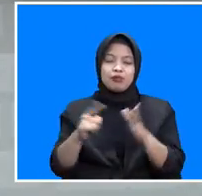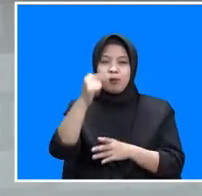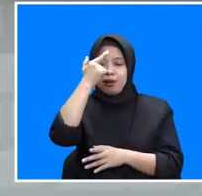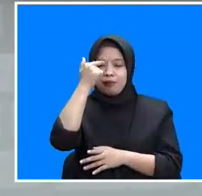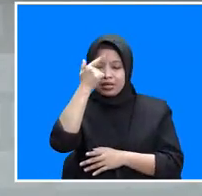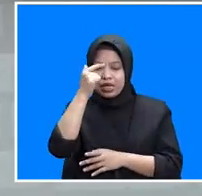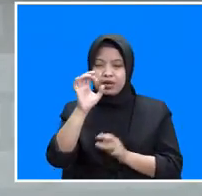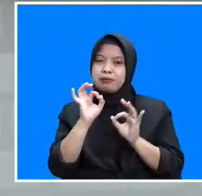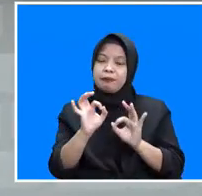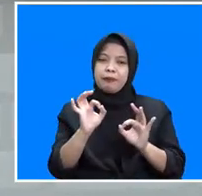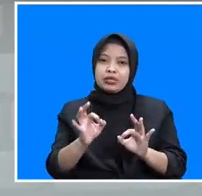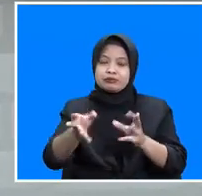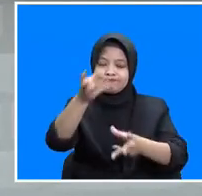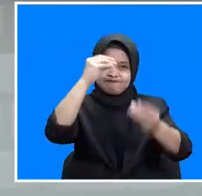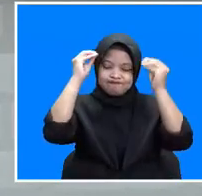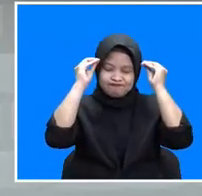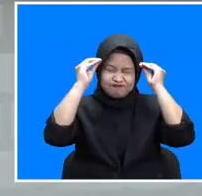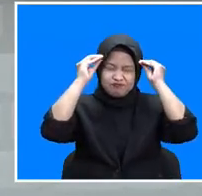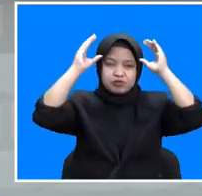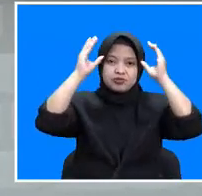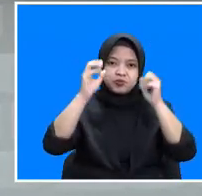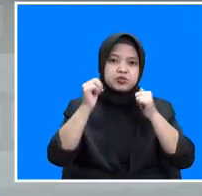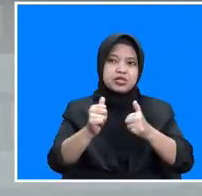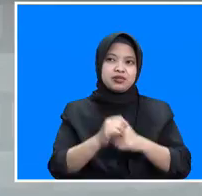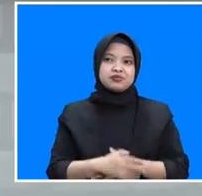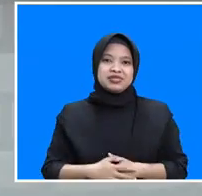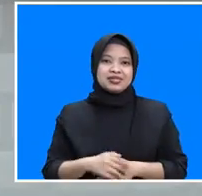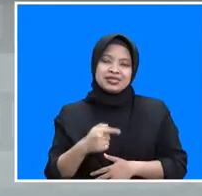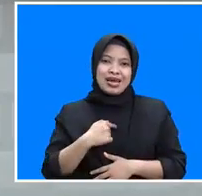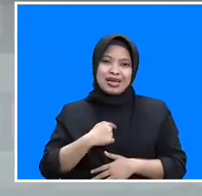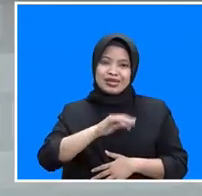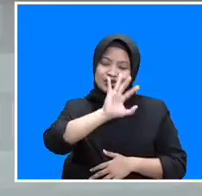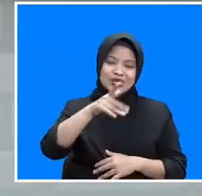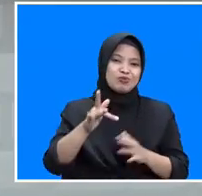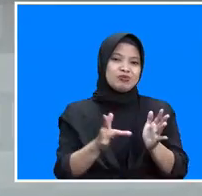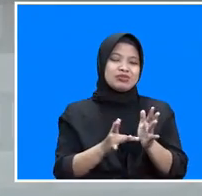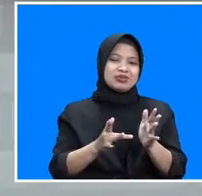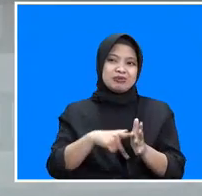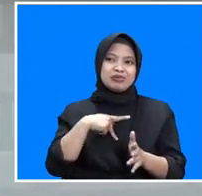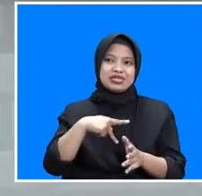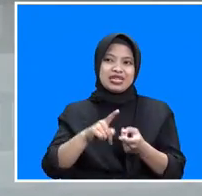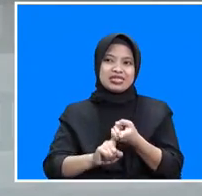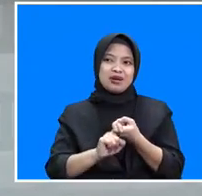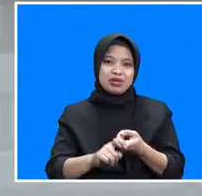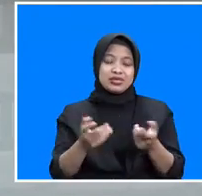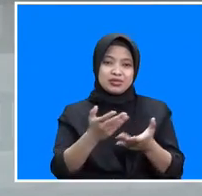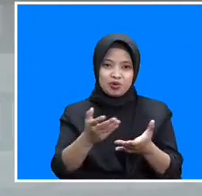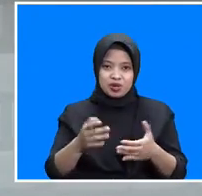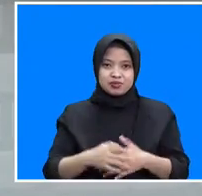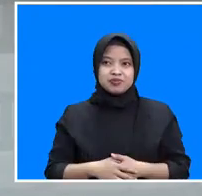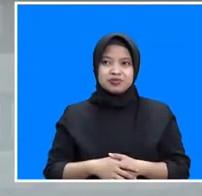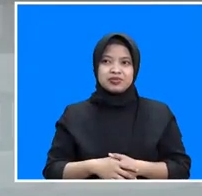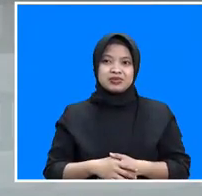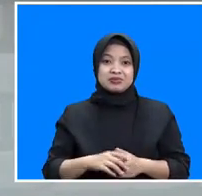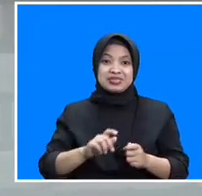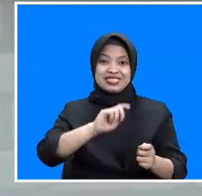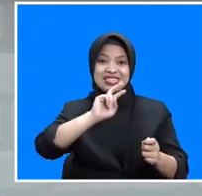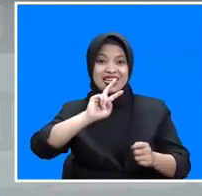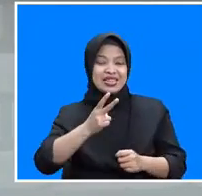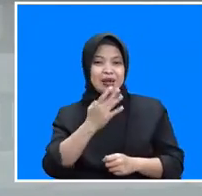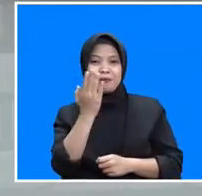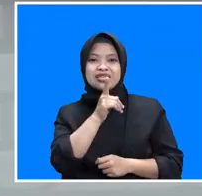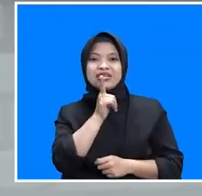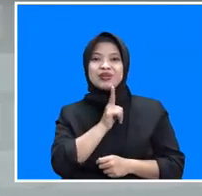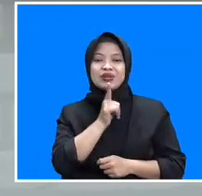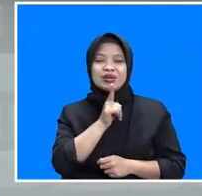and hopefully for sahabat Dikbud semua. Now I'll switch to bahasa Indonesia again. Jadi ada beberapa hal poin